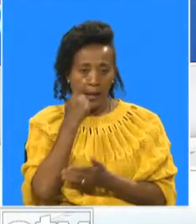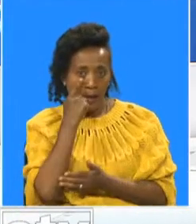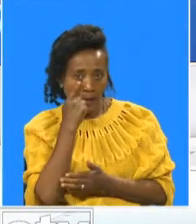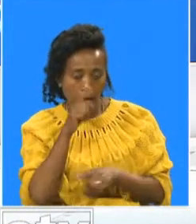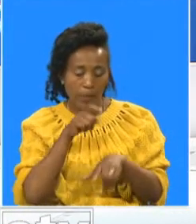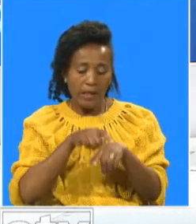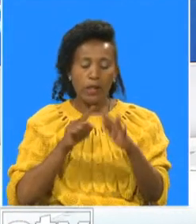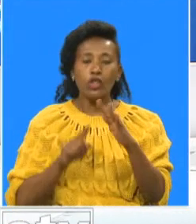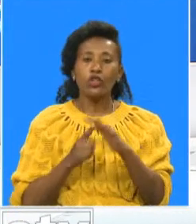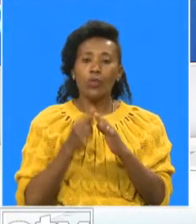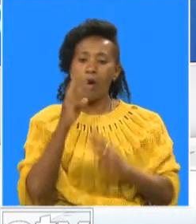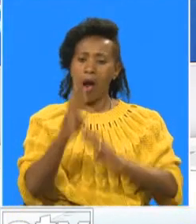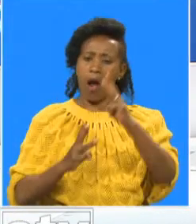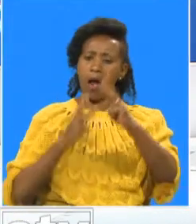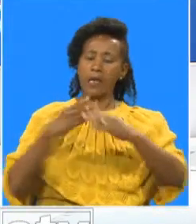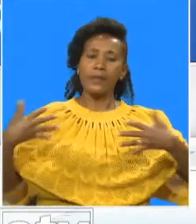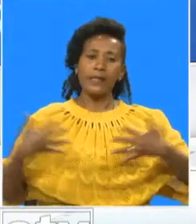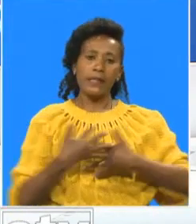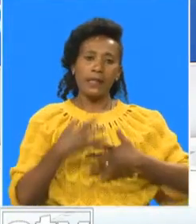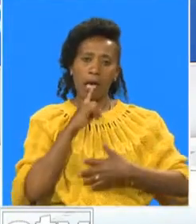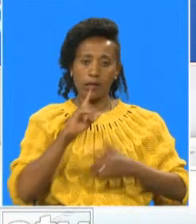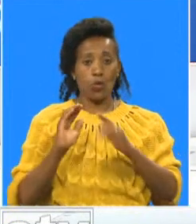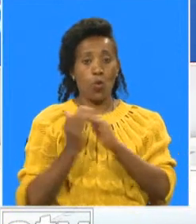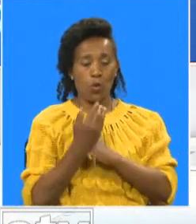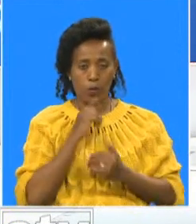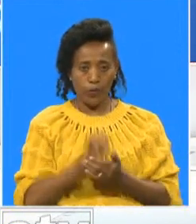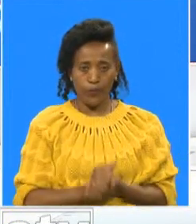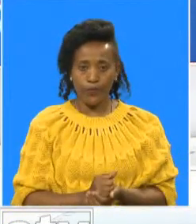ከታየበት ጊዜ ጀምሮ የዓለም ስጋት ነው የሆነው።